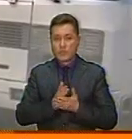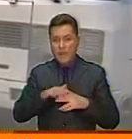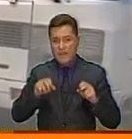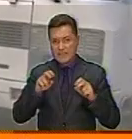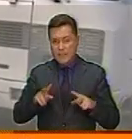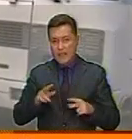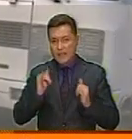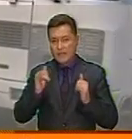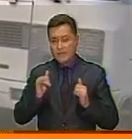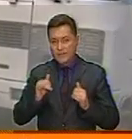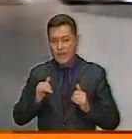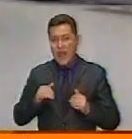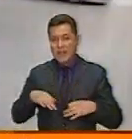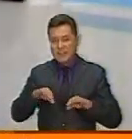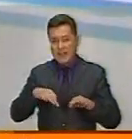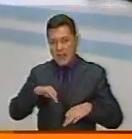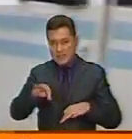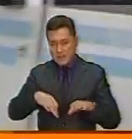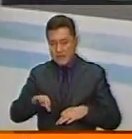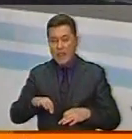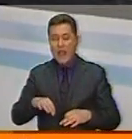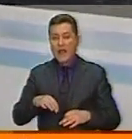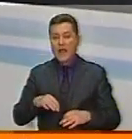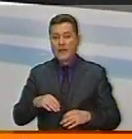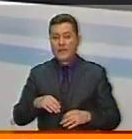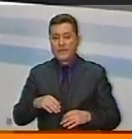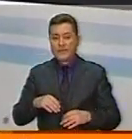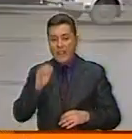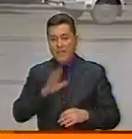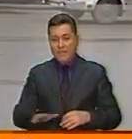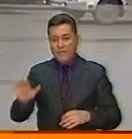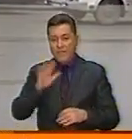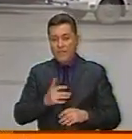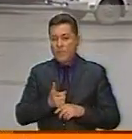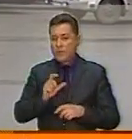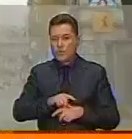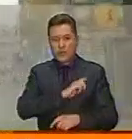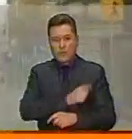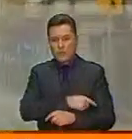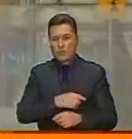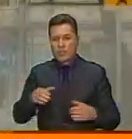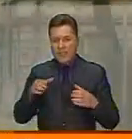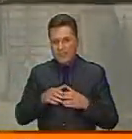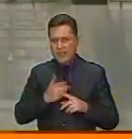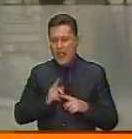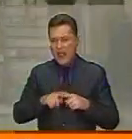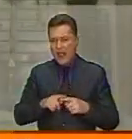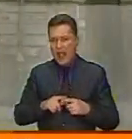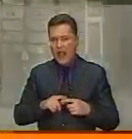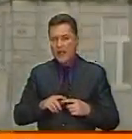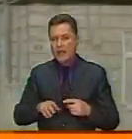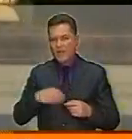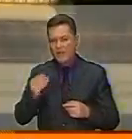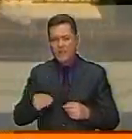транспорті в Україні досі Це була формальність плюс корупція в Європі дуже потужна сила яка виписує Шалені